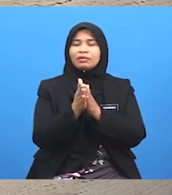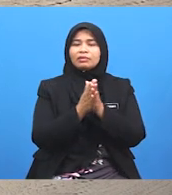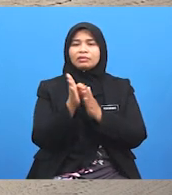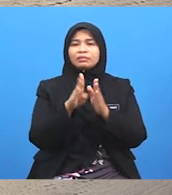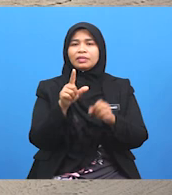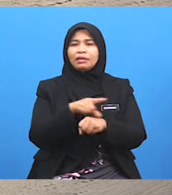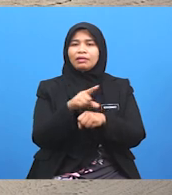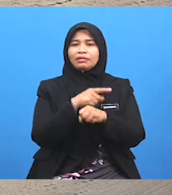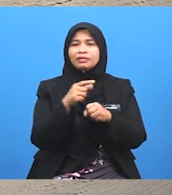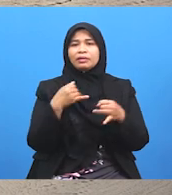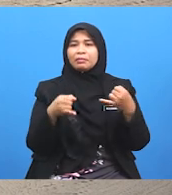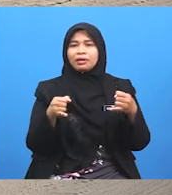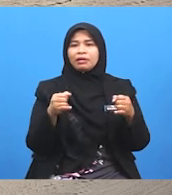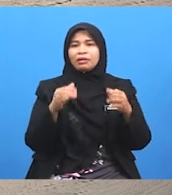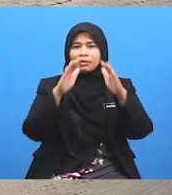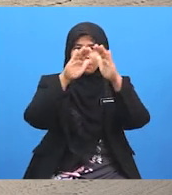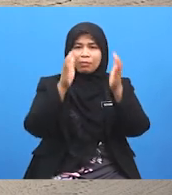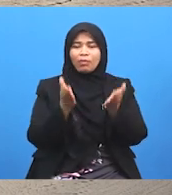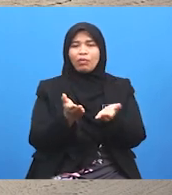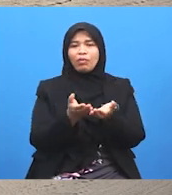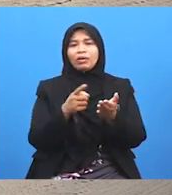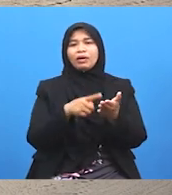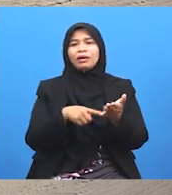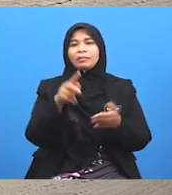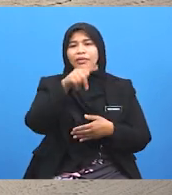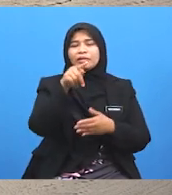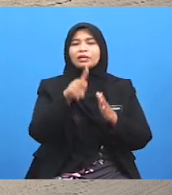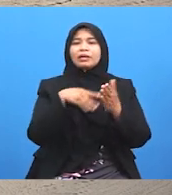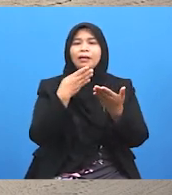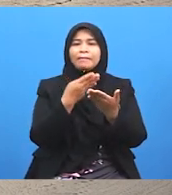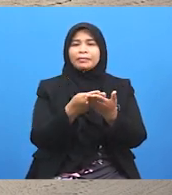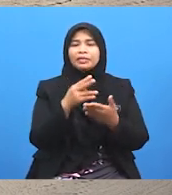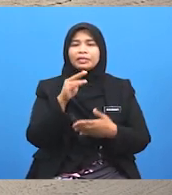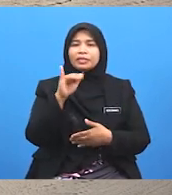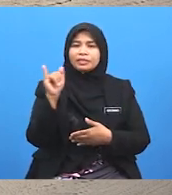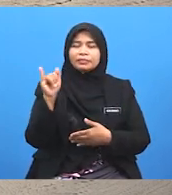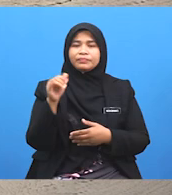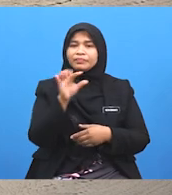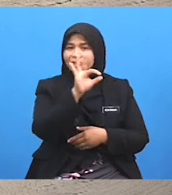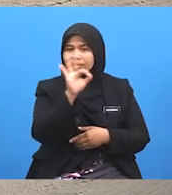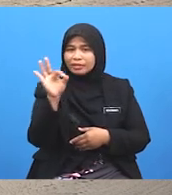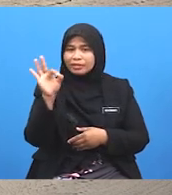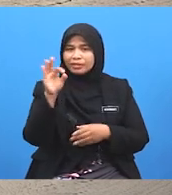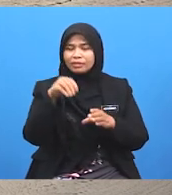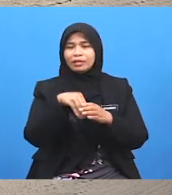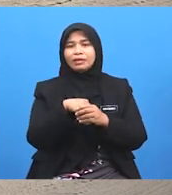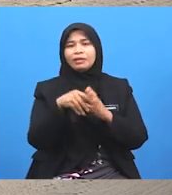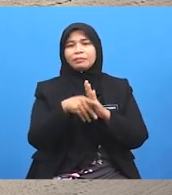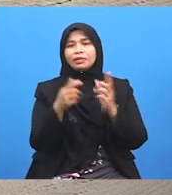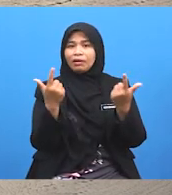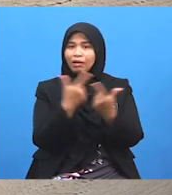berlatih bermain bola. Apakah kebaikannya? Garis dalam perlawanan.